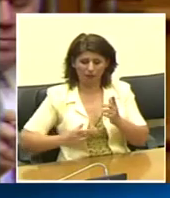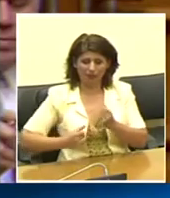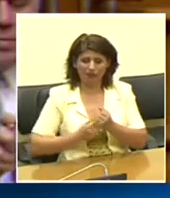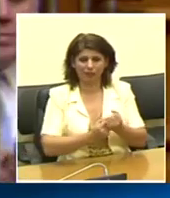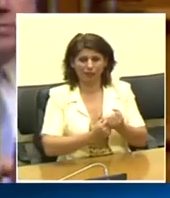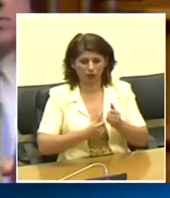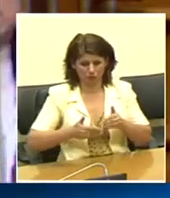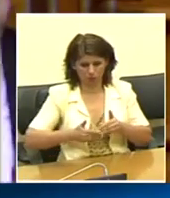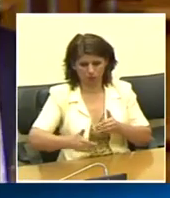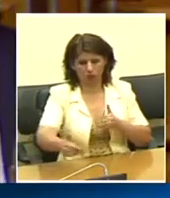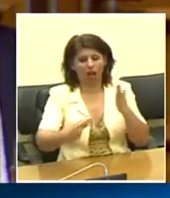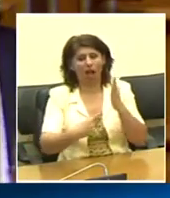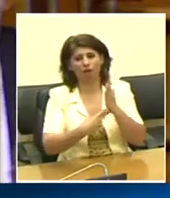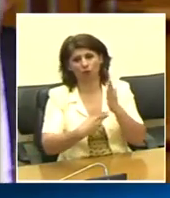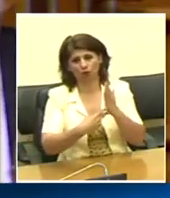ερχόμενο Αύγουστο.